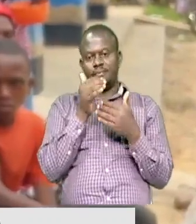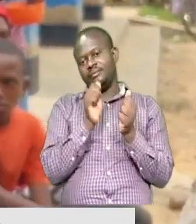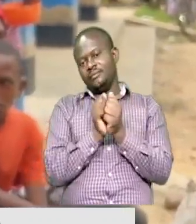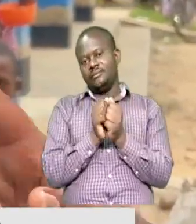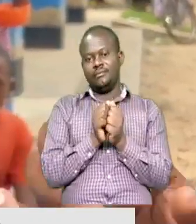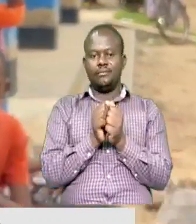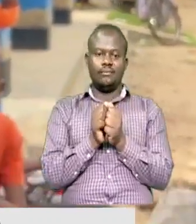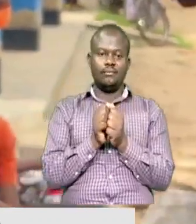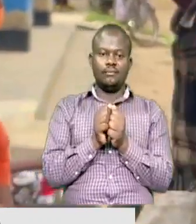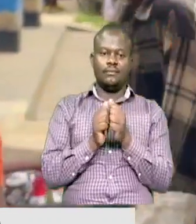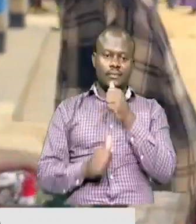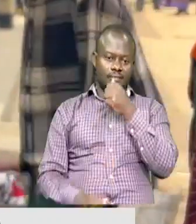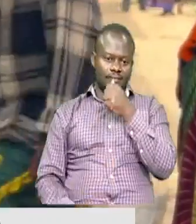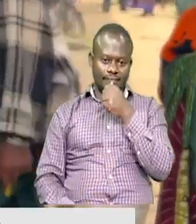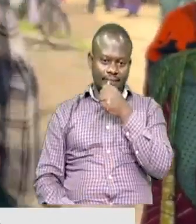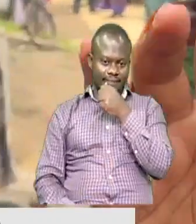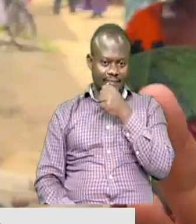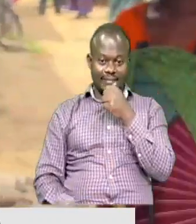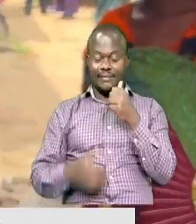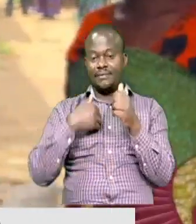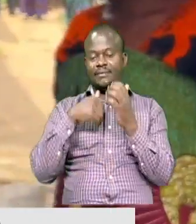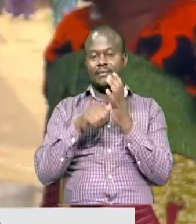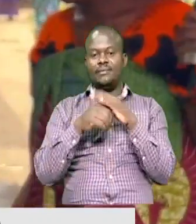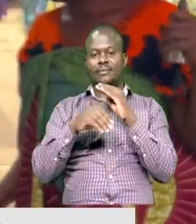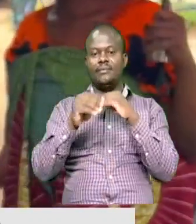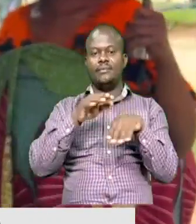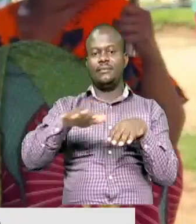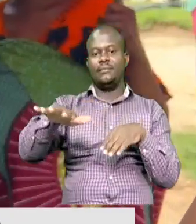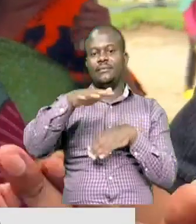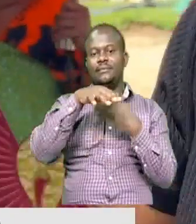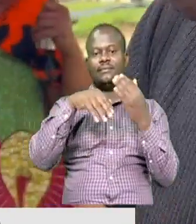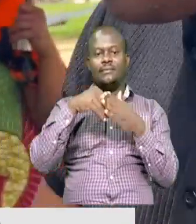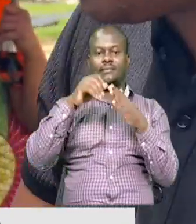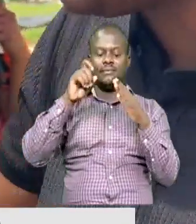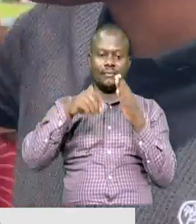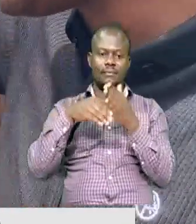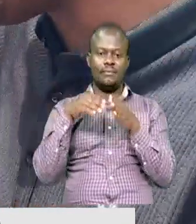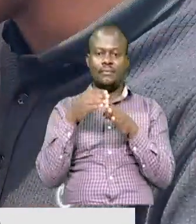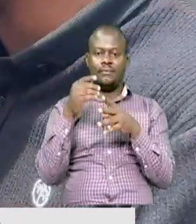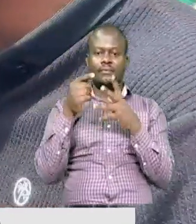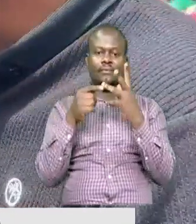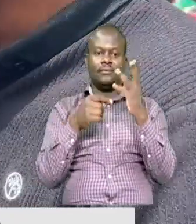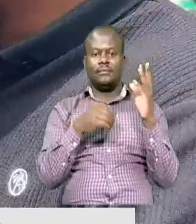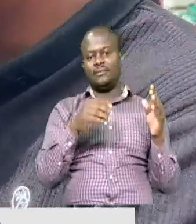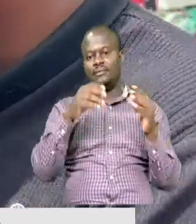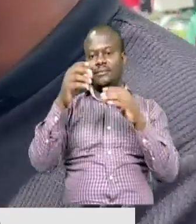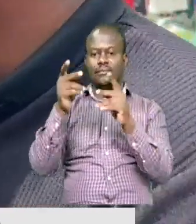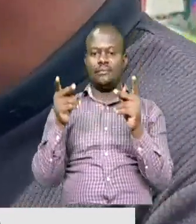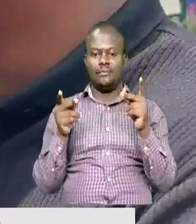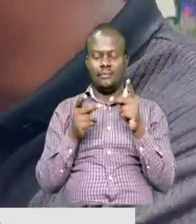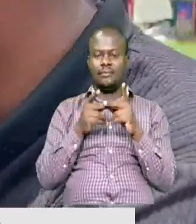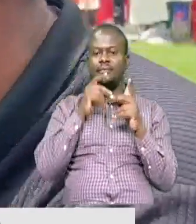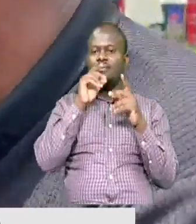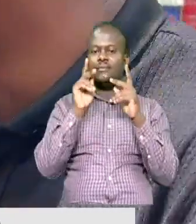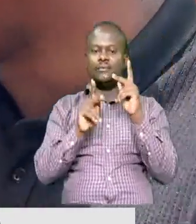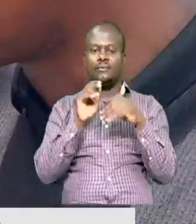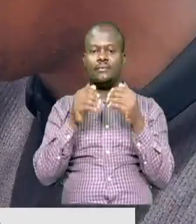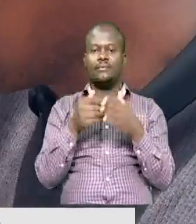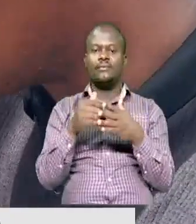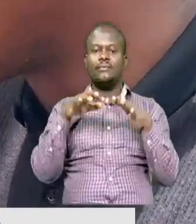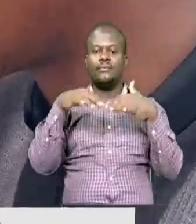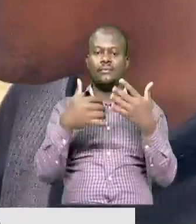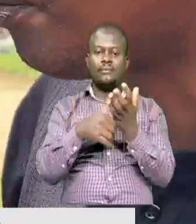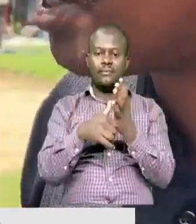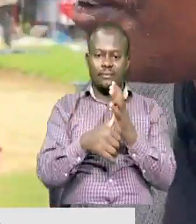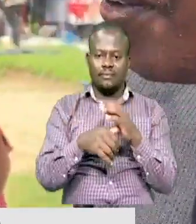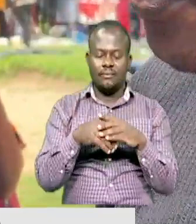nabibona wambwiye ngo mufite ikibazo cy'isoko ngo isoko rya kabaye ryarubatswa ahangaha ryajyanwa ahantu hatagera abantu igira ibibazo biteye bite